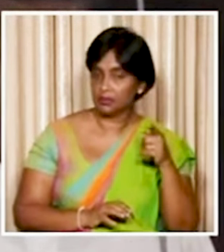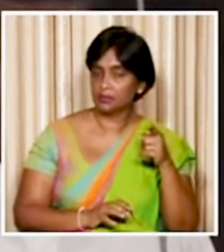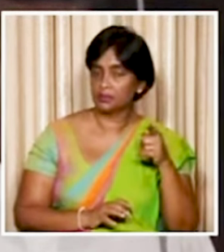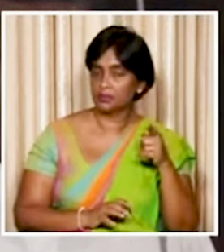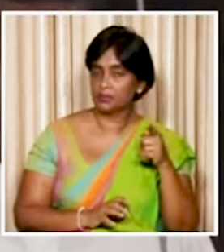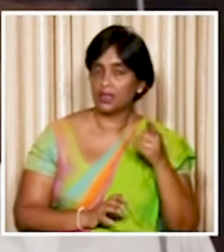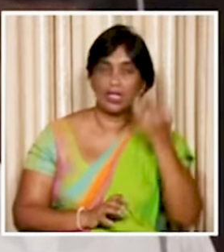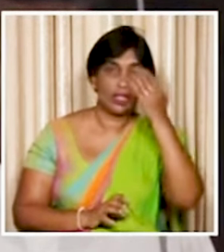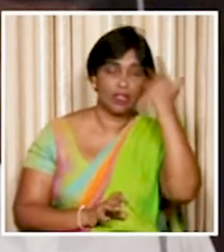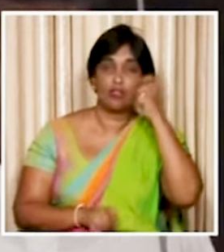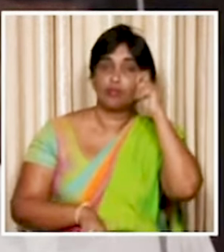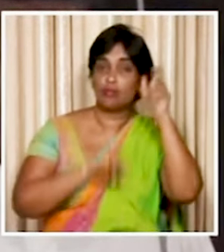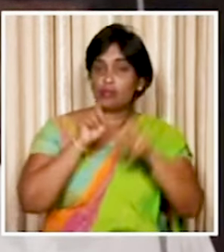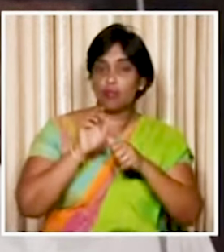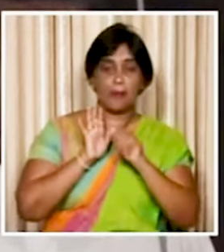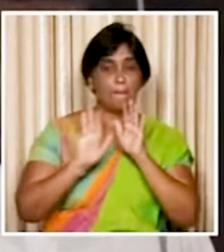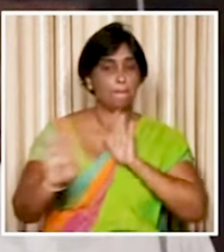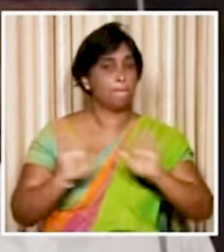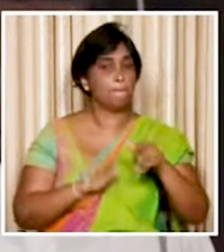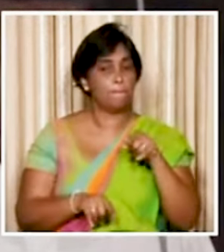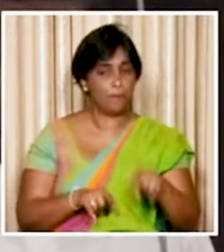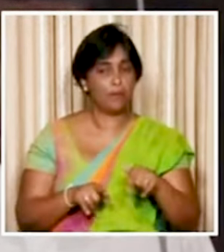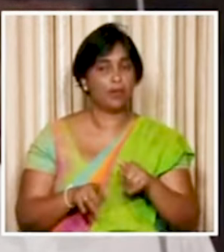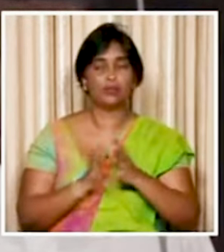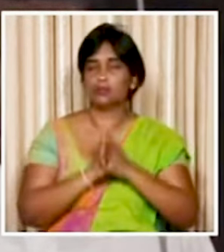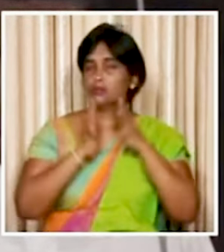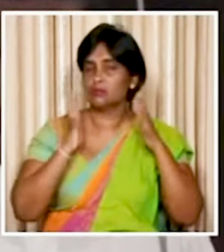அந்த கடனை மீள செலுத்த முடியாததன் மூலமாக